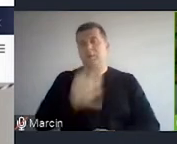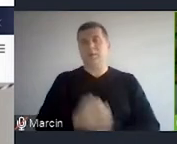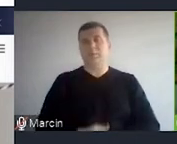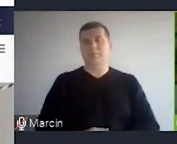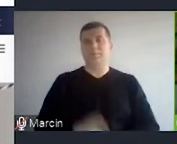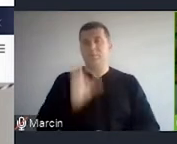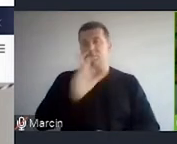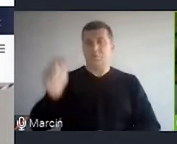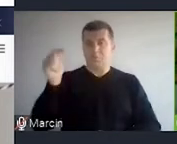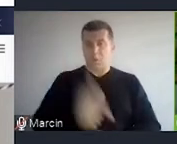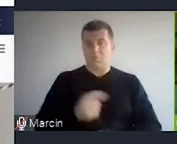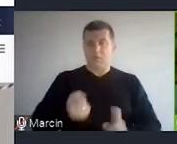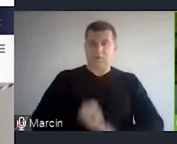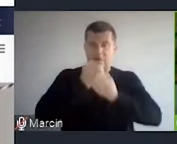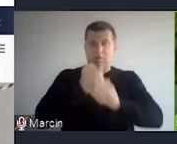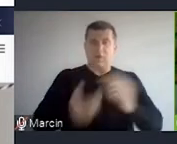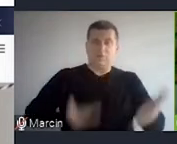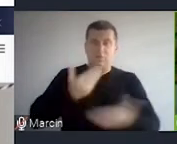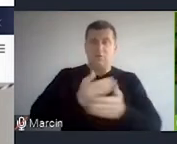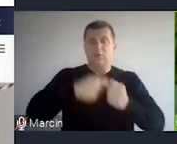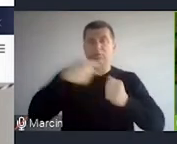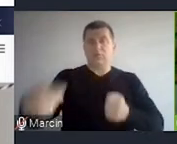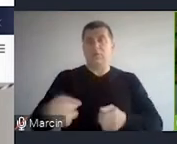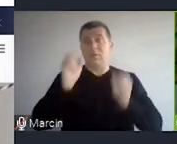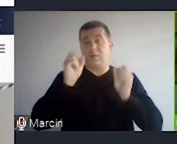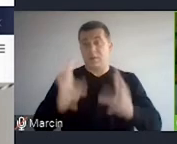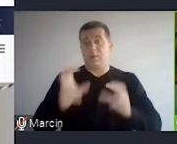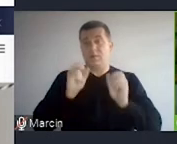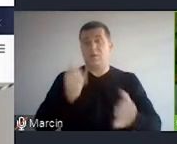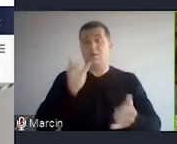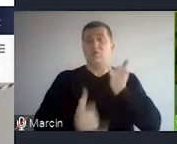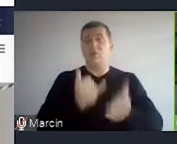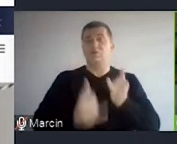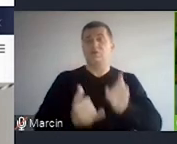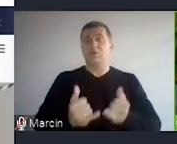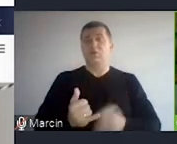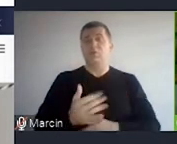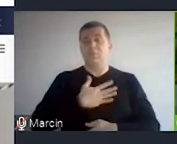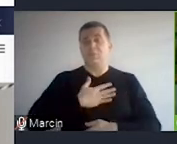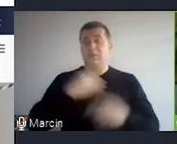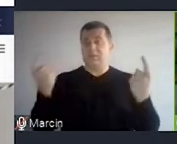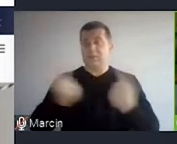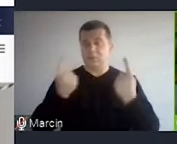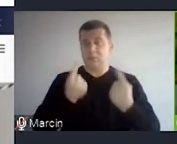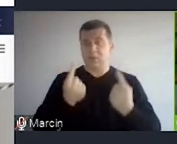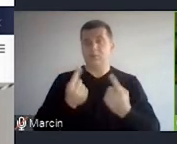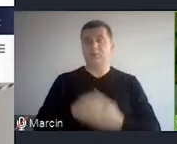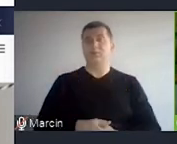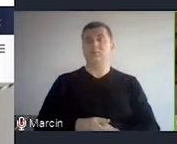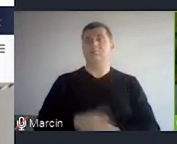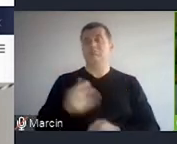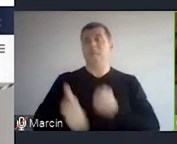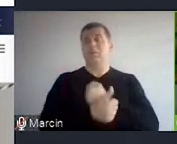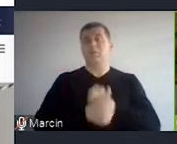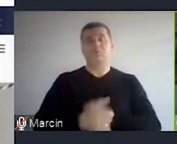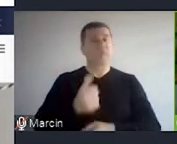Czy powinniśmy je zawieszać i wnioskować o przedłużenie? Tak, jeśli jest sytuacja, która